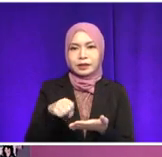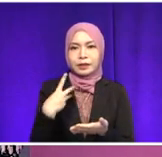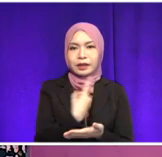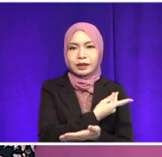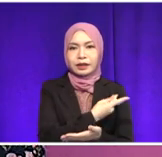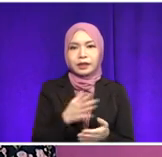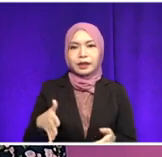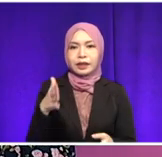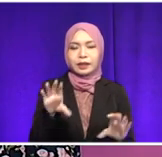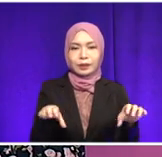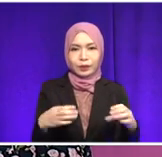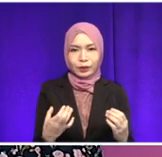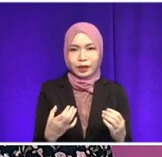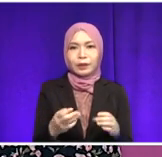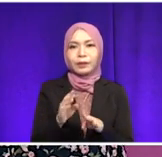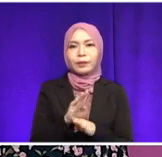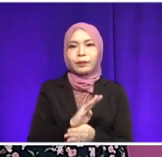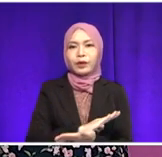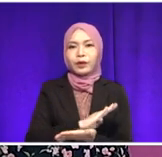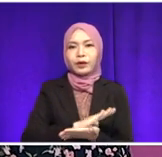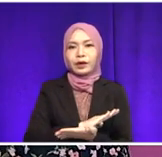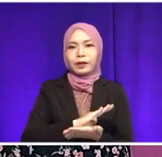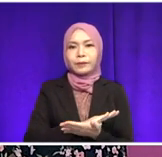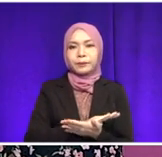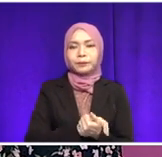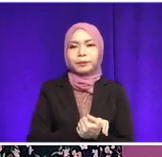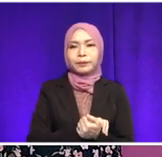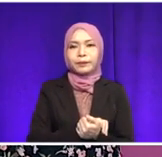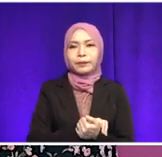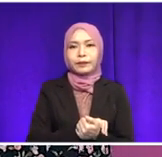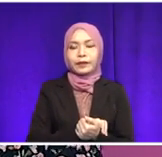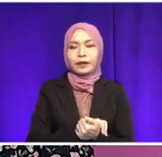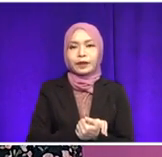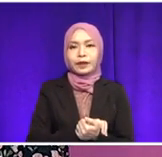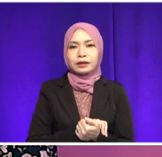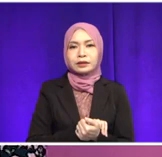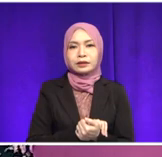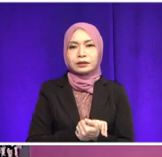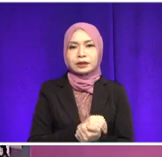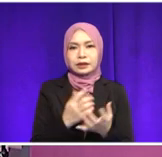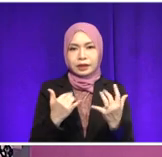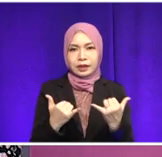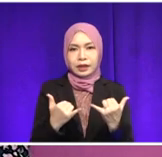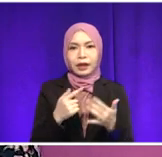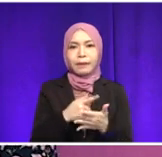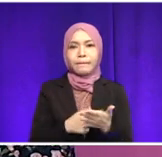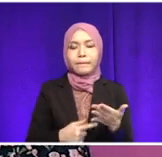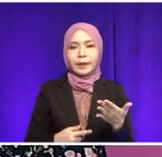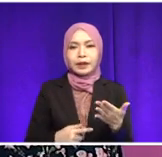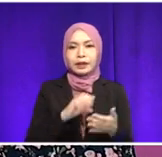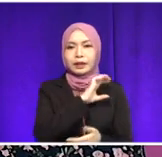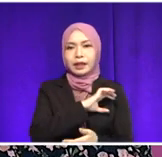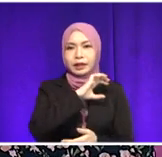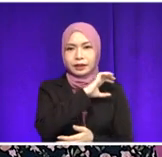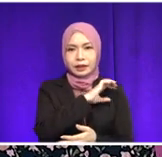project Brave nanti Oke jadi Cikgu Terangkanlah ya eee Apakah dia kriteria peti manga utama Oke kita ada